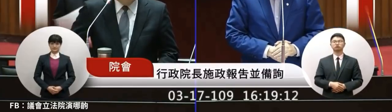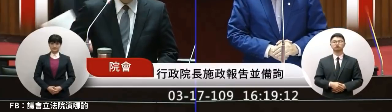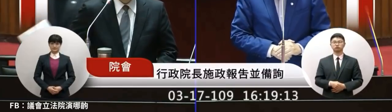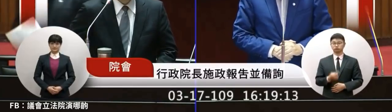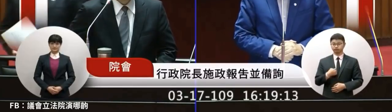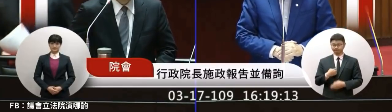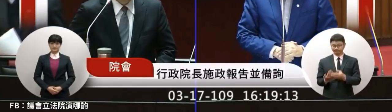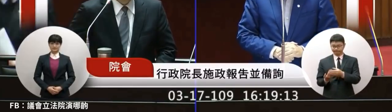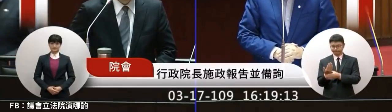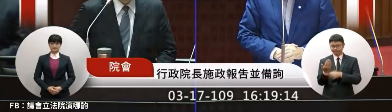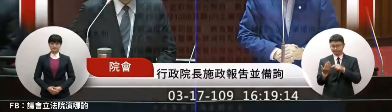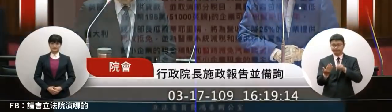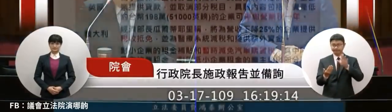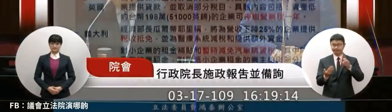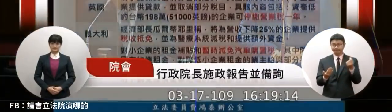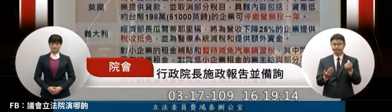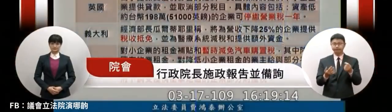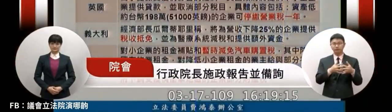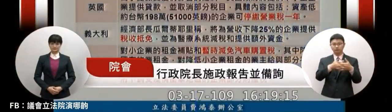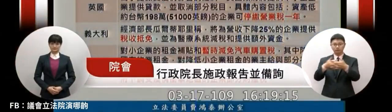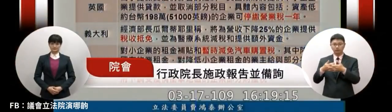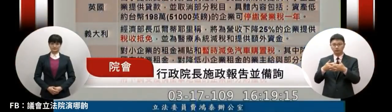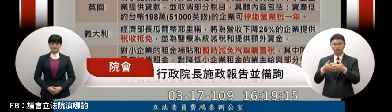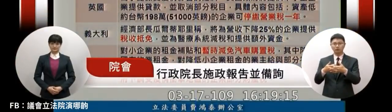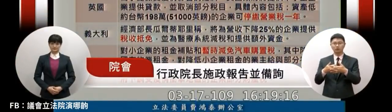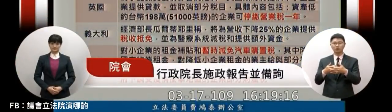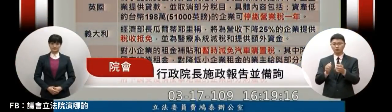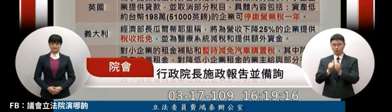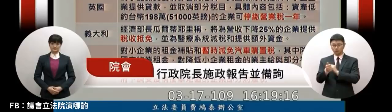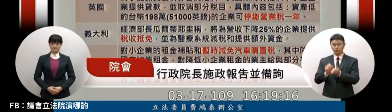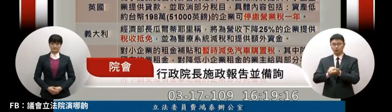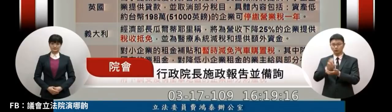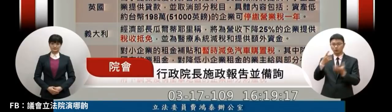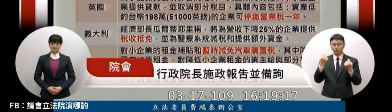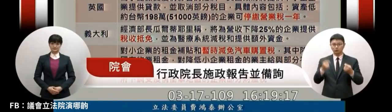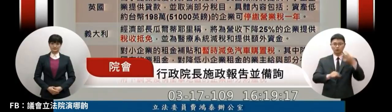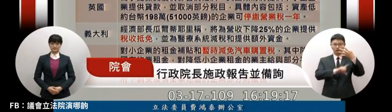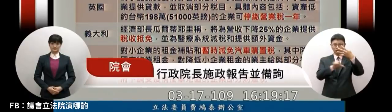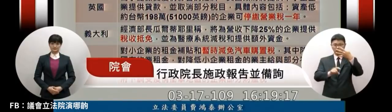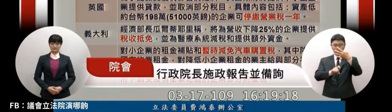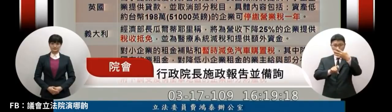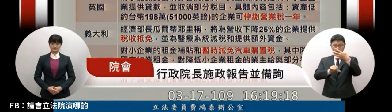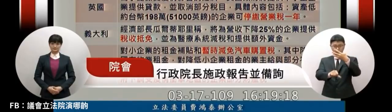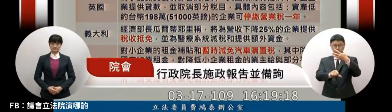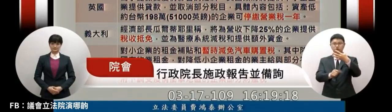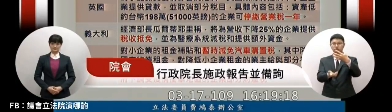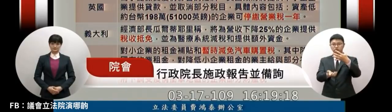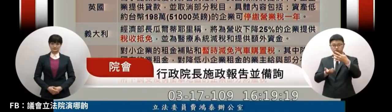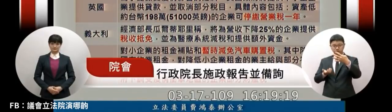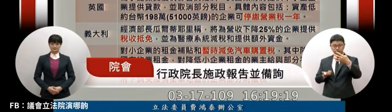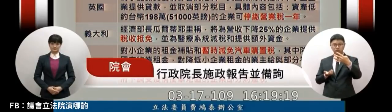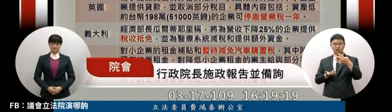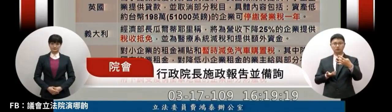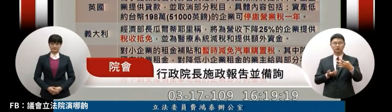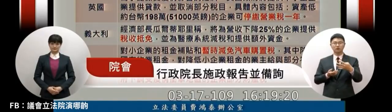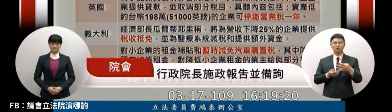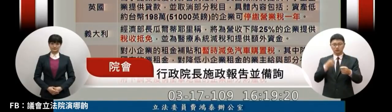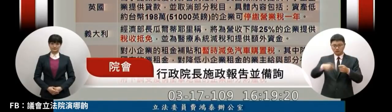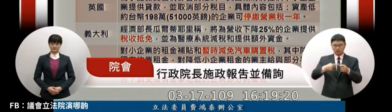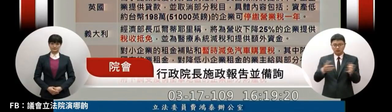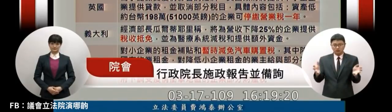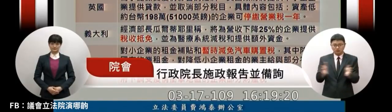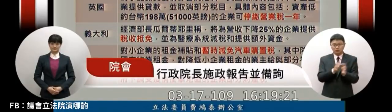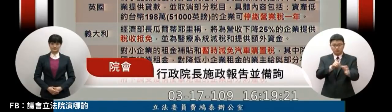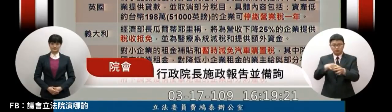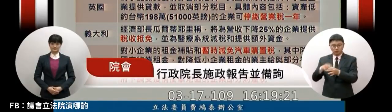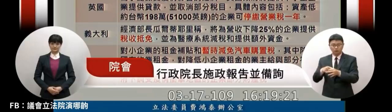给你看了哈，美国它的报税原来是4月15号之前就要缴所得税，不管是营